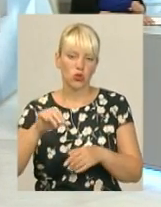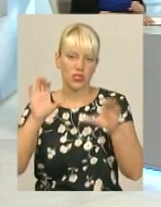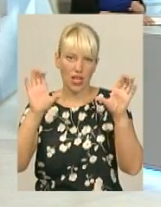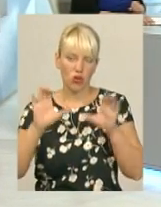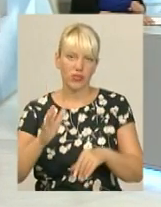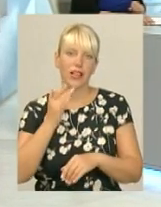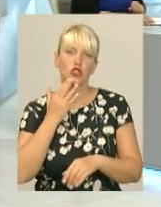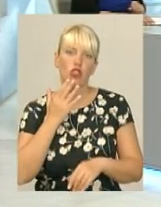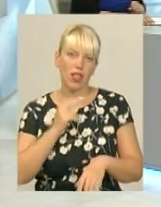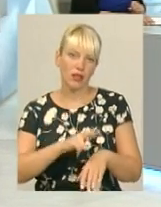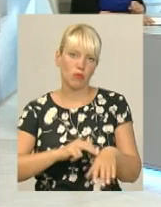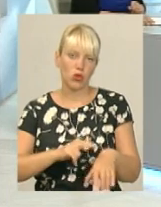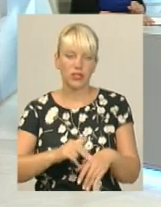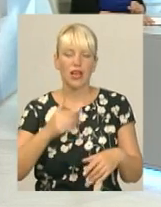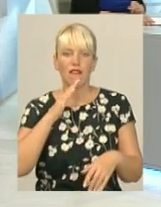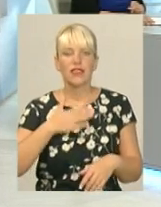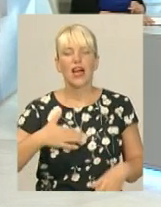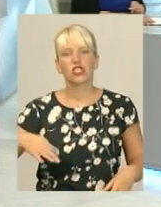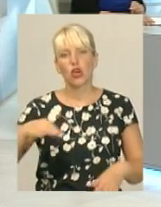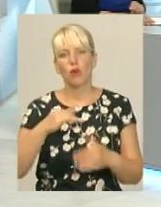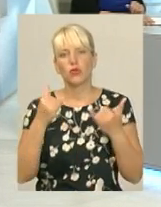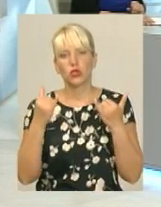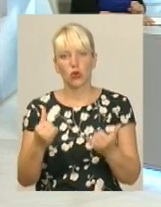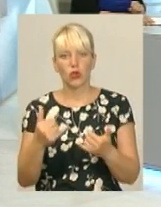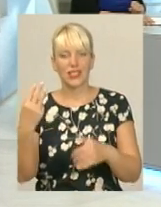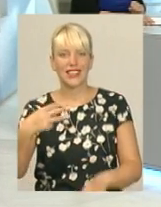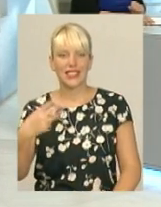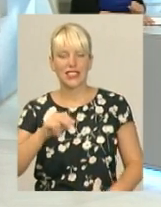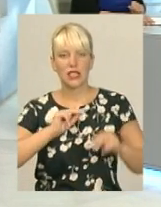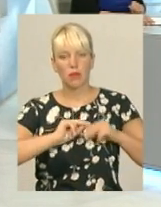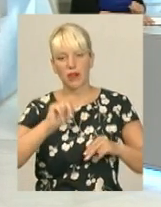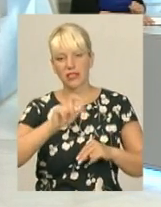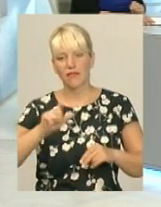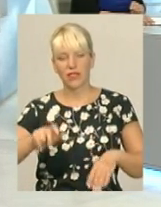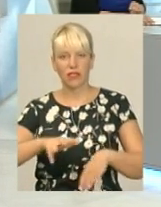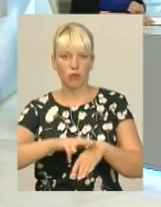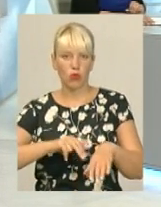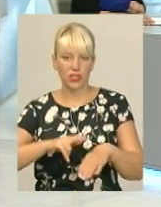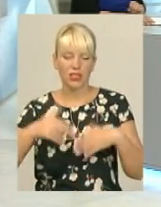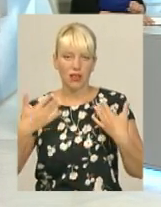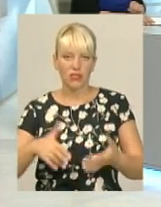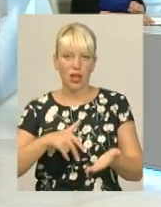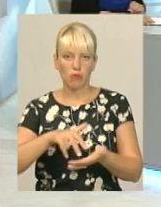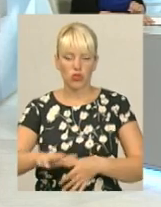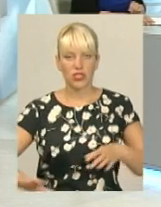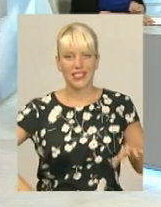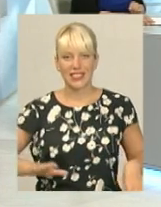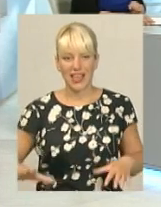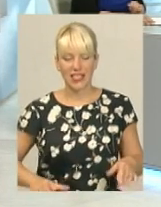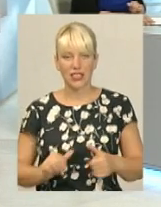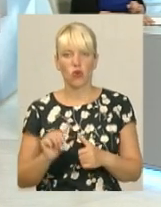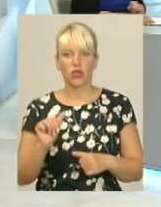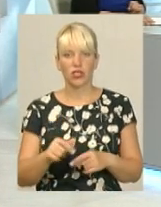національну поліцію. В нашій області сьогодні 30 працівників поліції вже пройшли тренінги. Крім